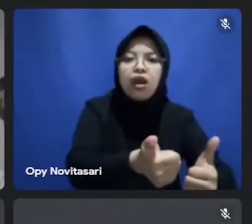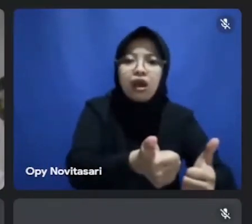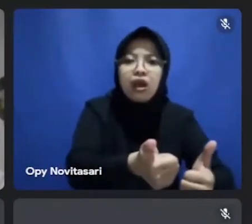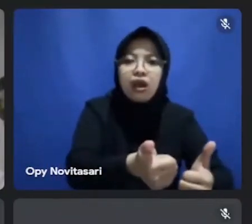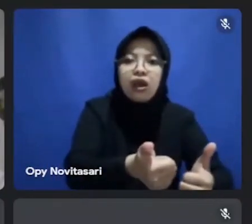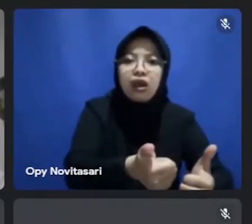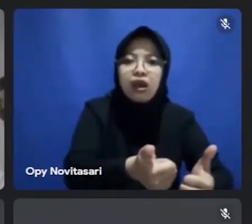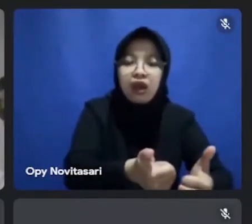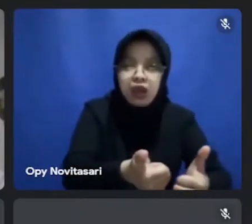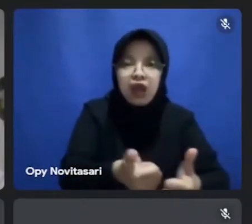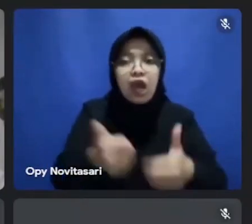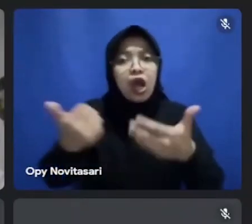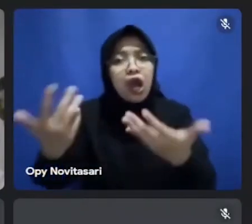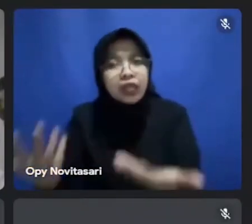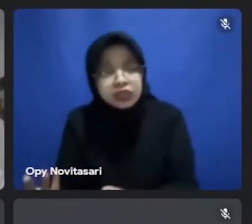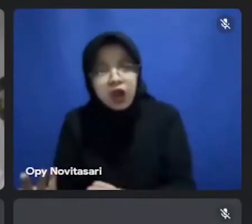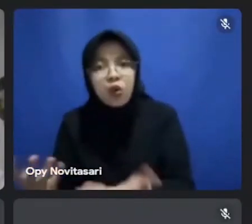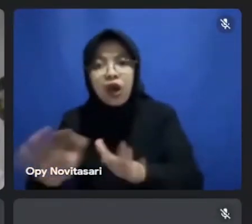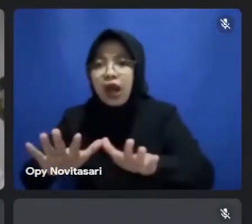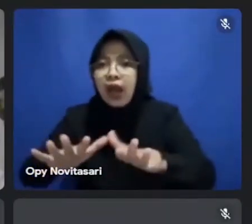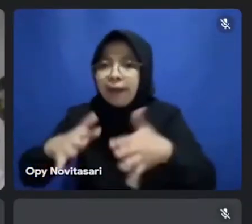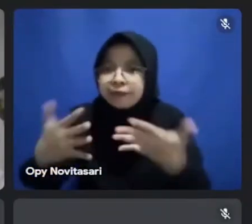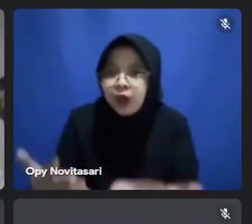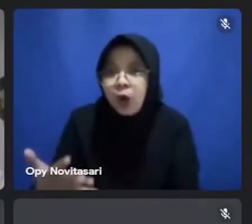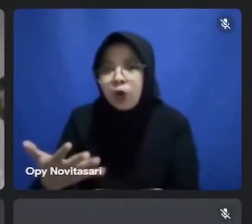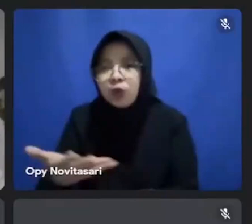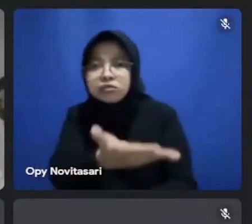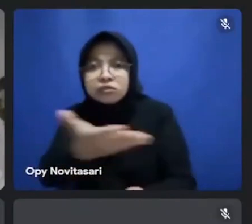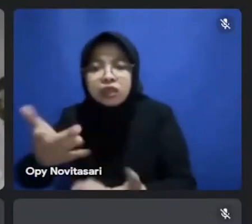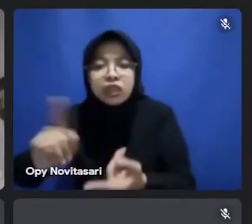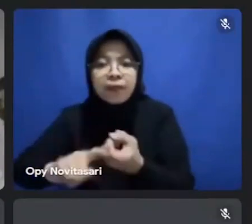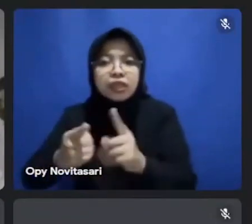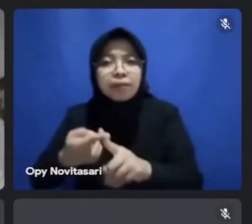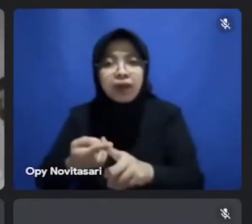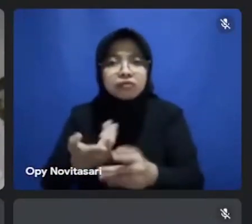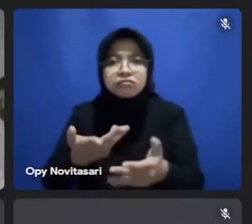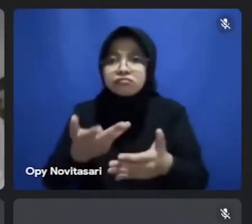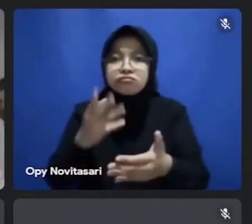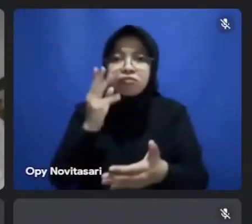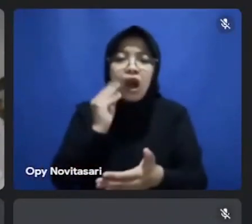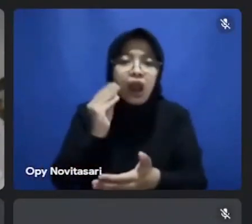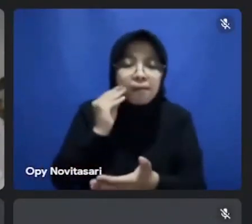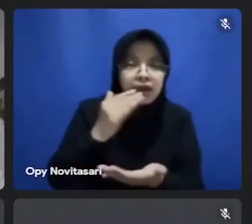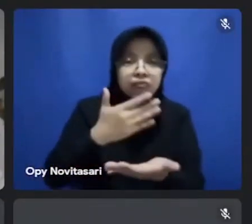bisa dibagikan dalam ee bisa dibagikan oleh teman-teman yang beragam juga